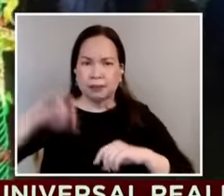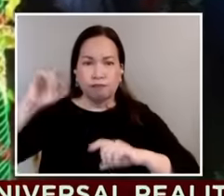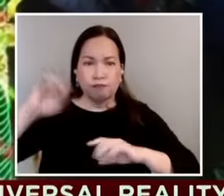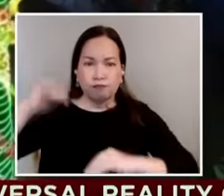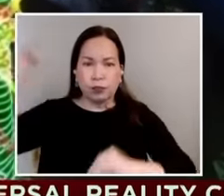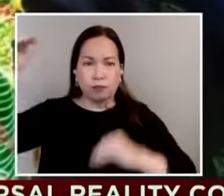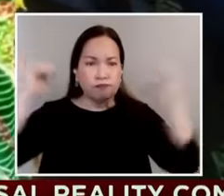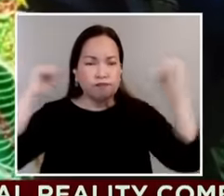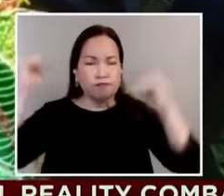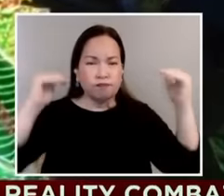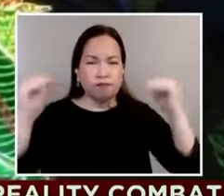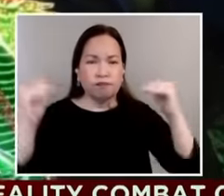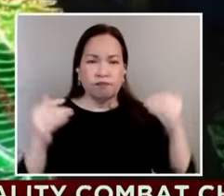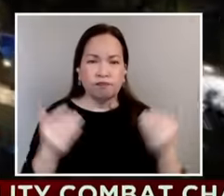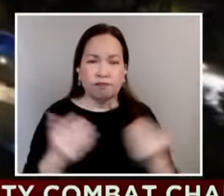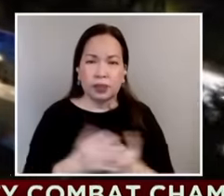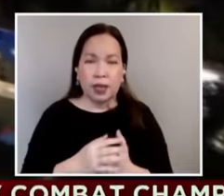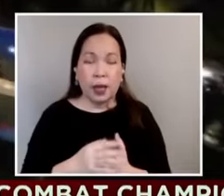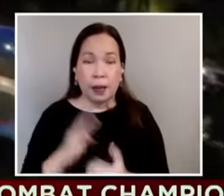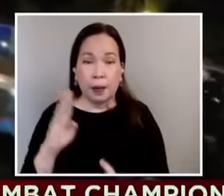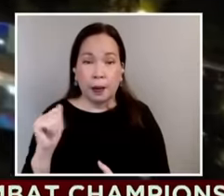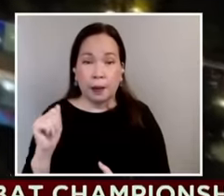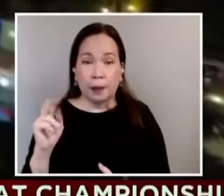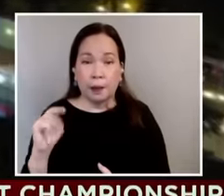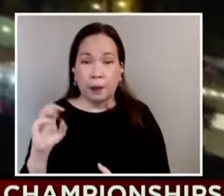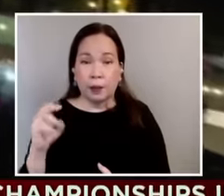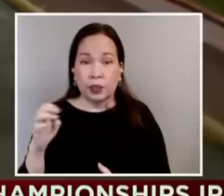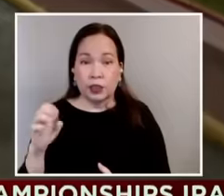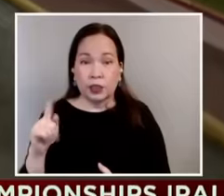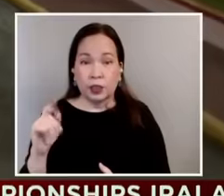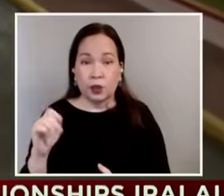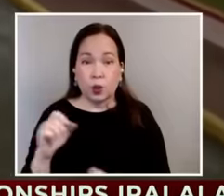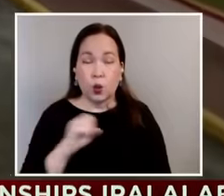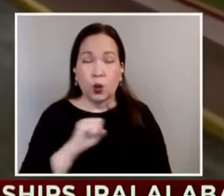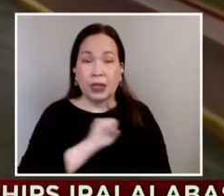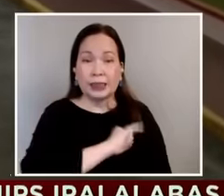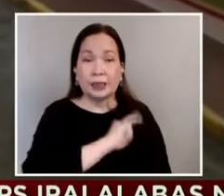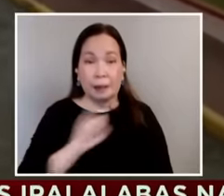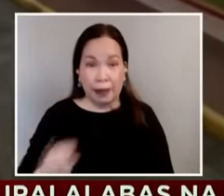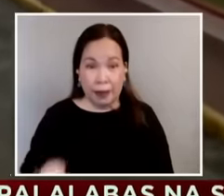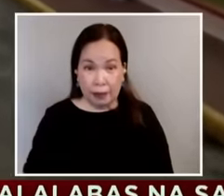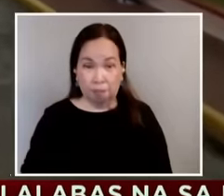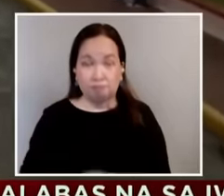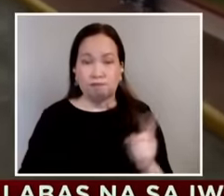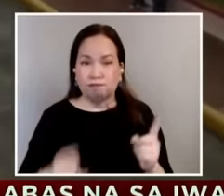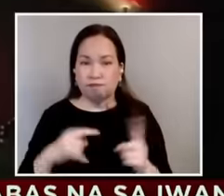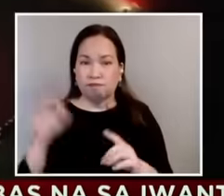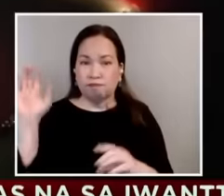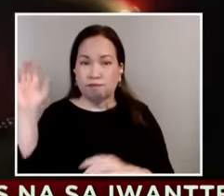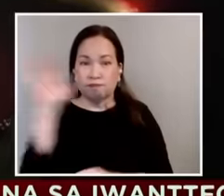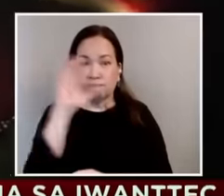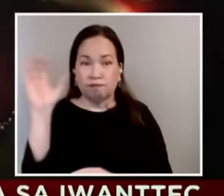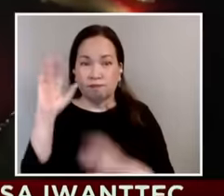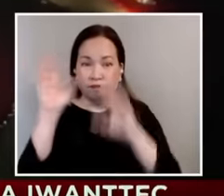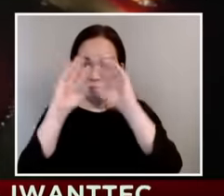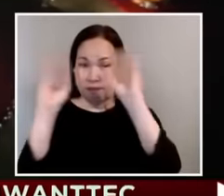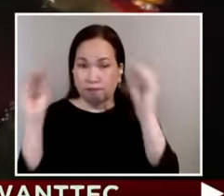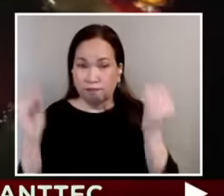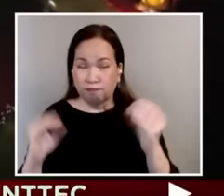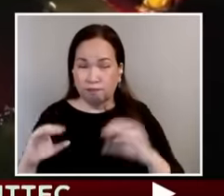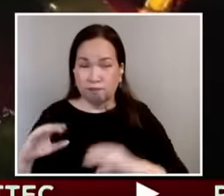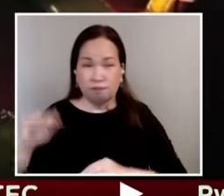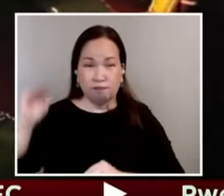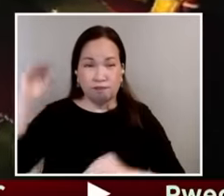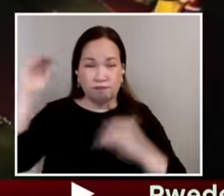sa Christmas Banchetto sa Santiago City Hall sa Isabela. Ang mga Christmas tree mula sa pagkonfederasyon ng City Hall na